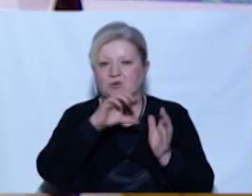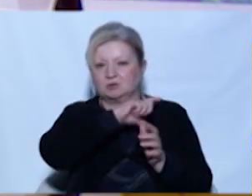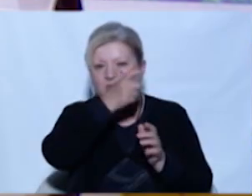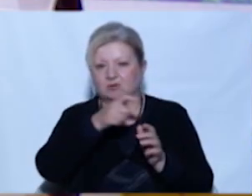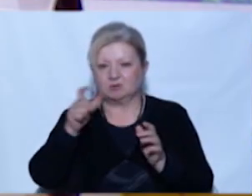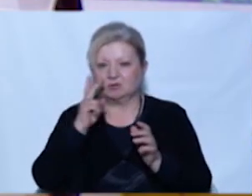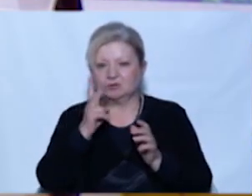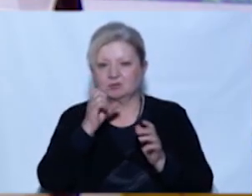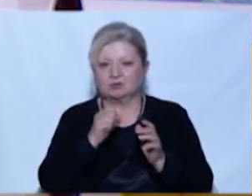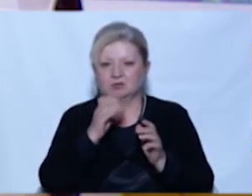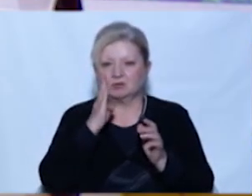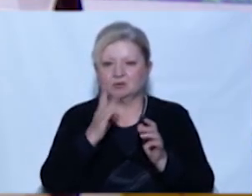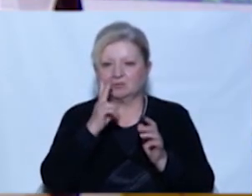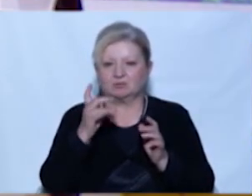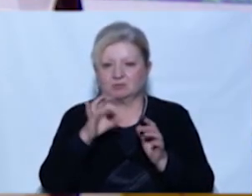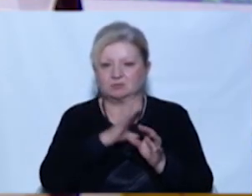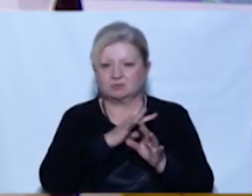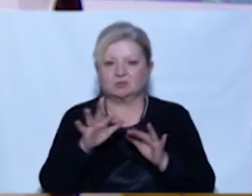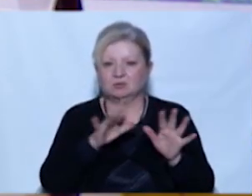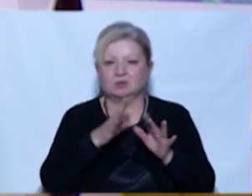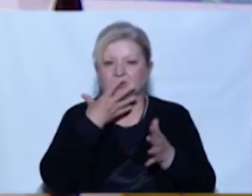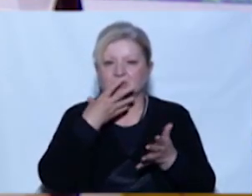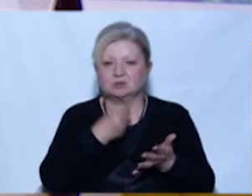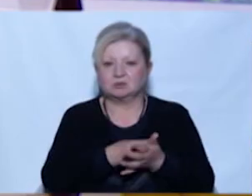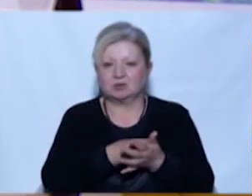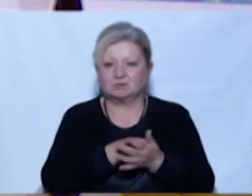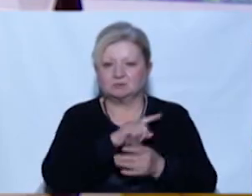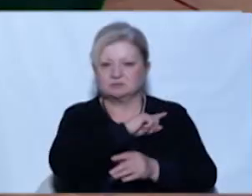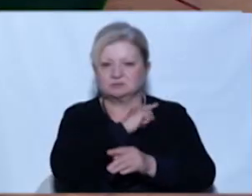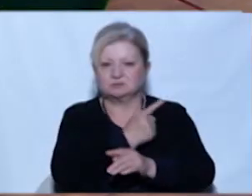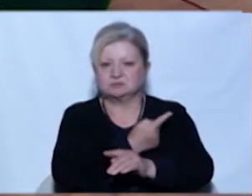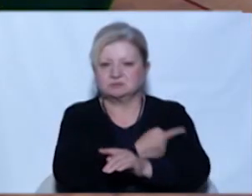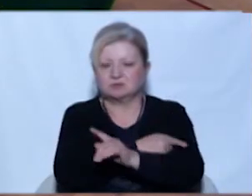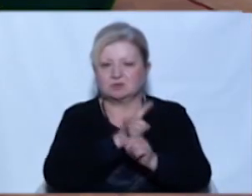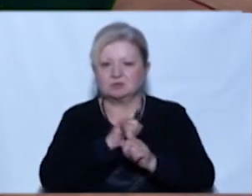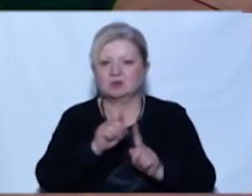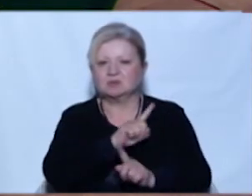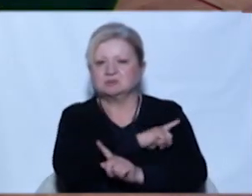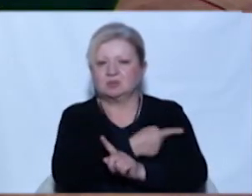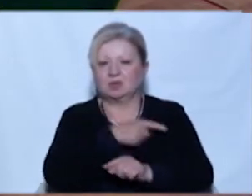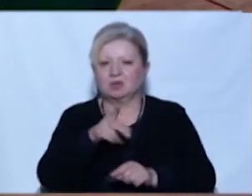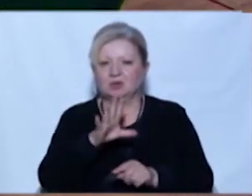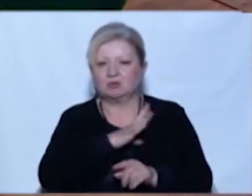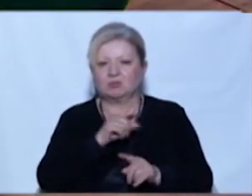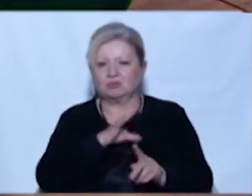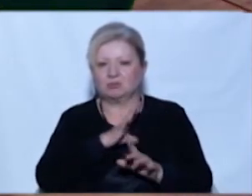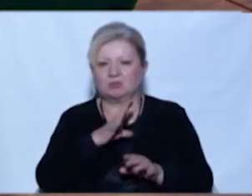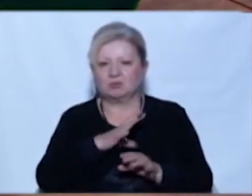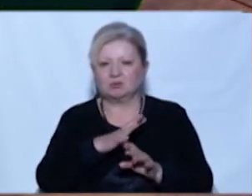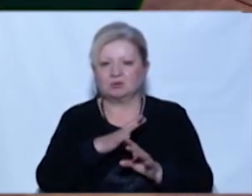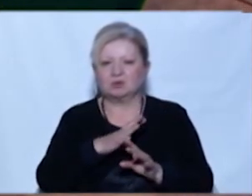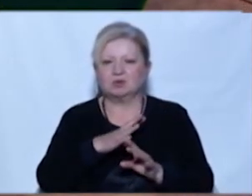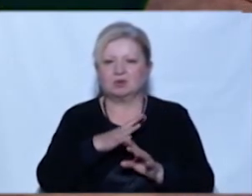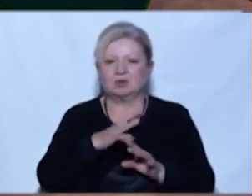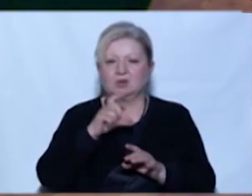Kavkasiashi da amokmeda qvela tavisi zala. Ra zala iqves? Amokmeda Erekles